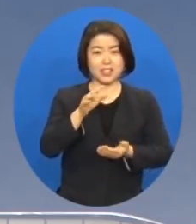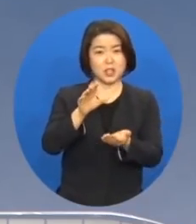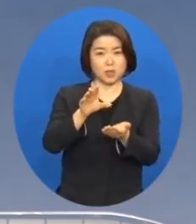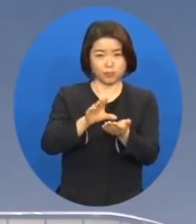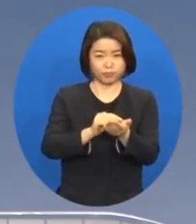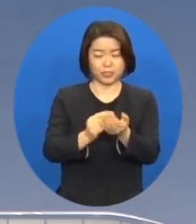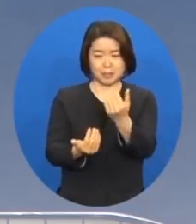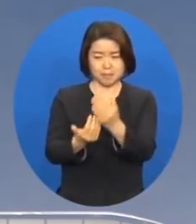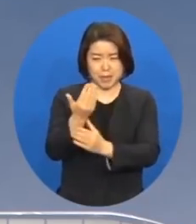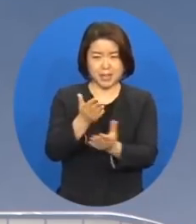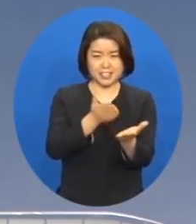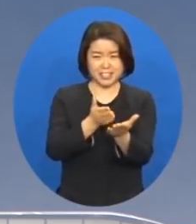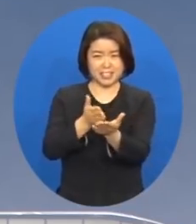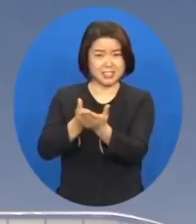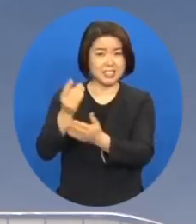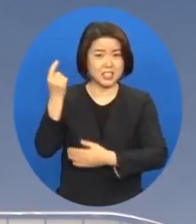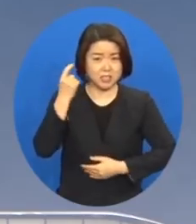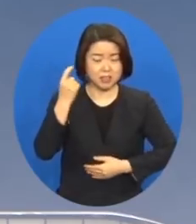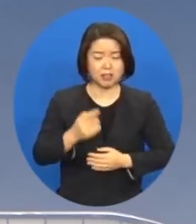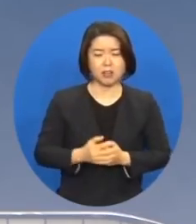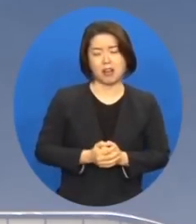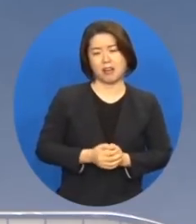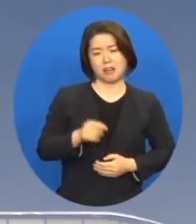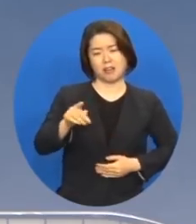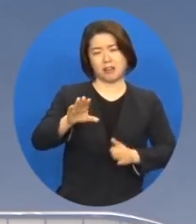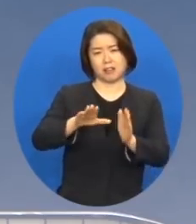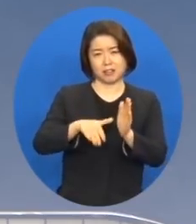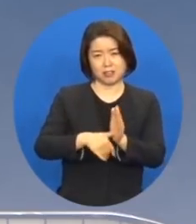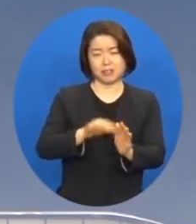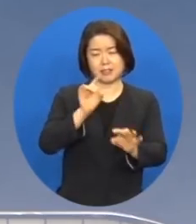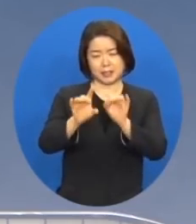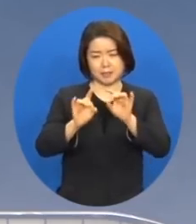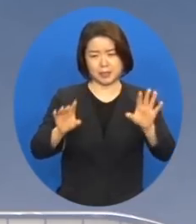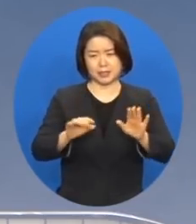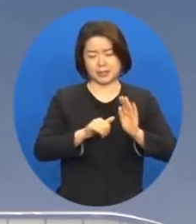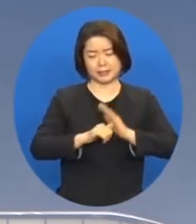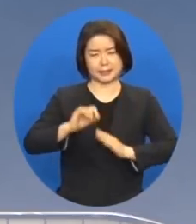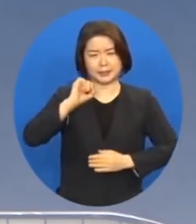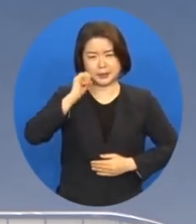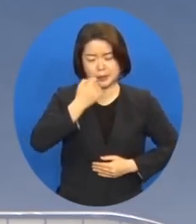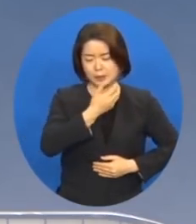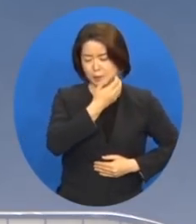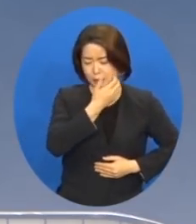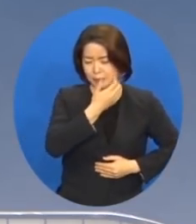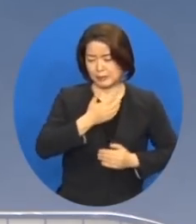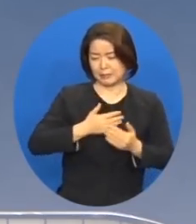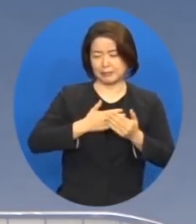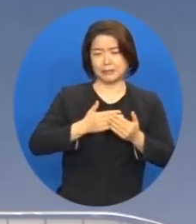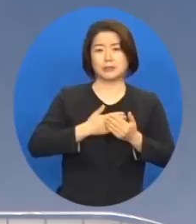그때마다 견딜 수 없는 수치감, 또 어떤 두려움을 느낍니다.